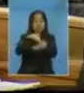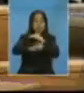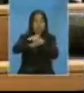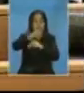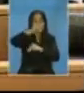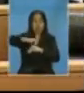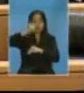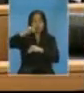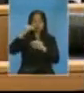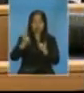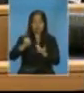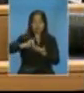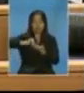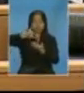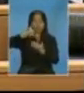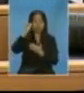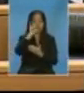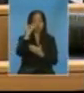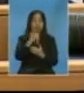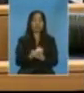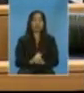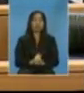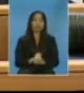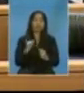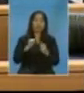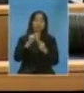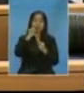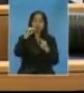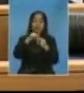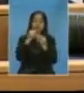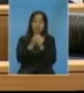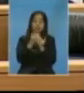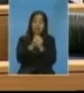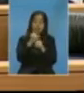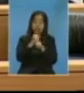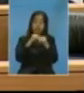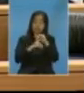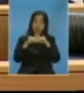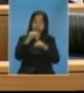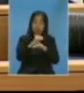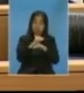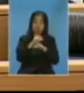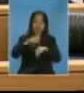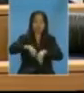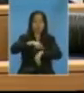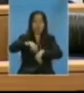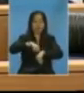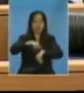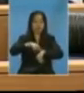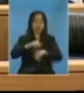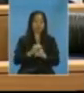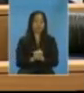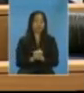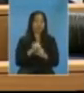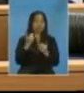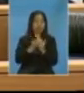วันนี้ยังไม่ฟื้นเลยครับท่านประธานครับเพราะกว่าเงินจะไปทำโครงการใช้เวลานานมากครับแล้วเ